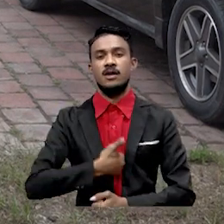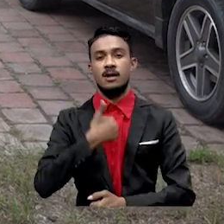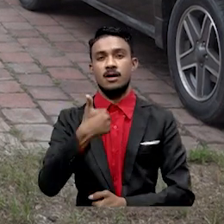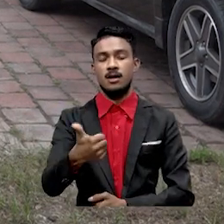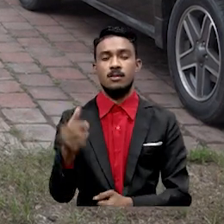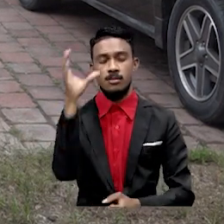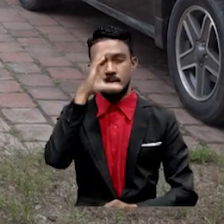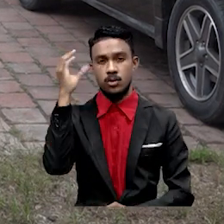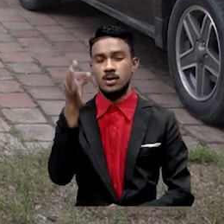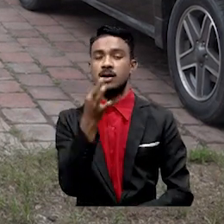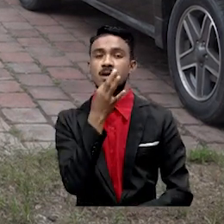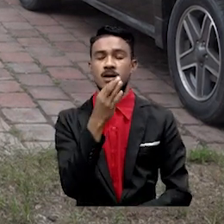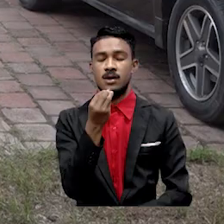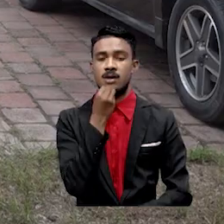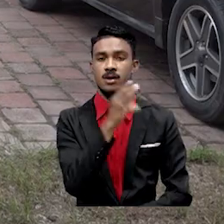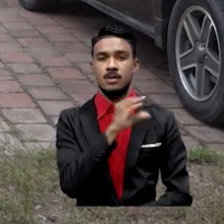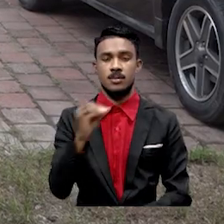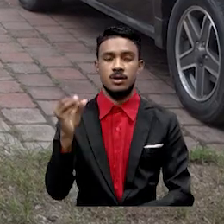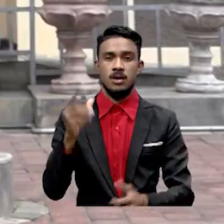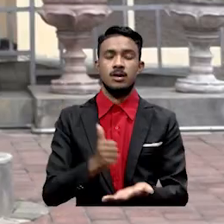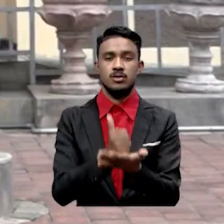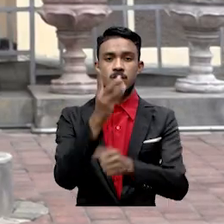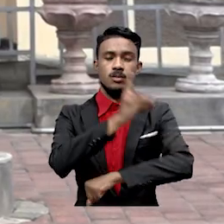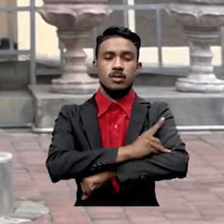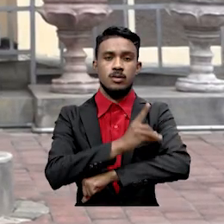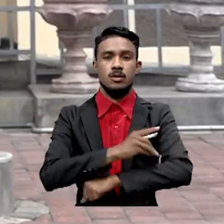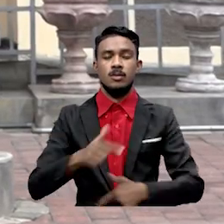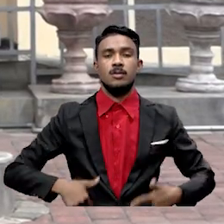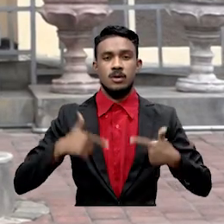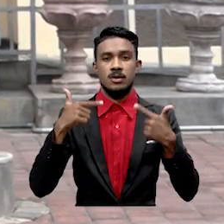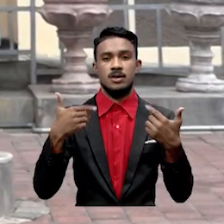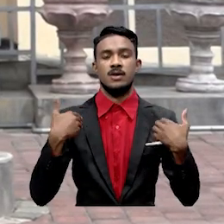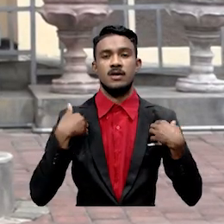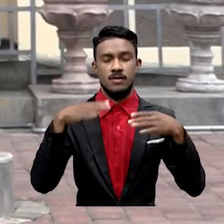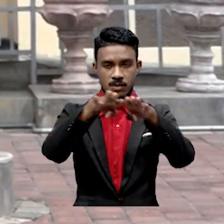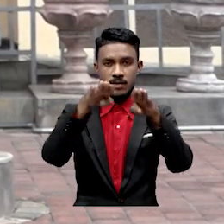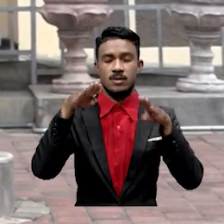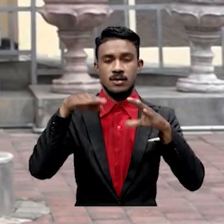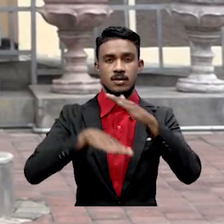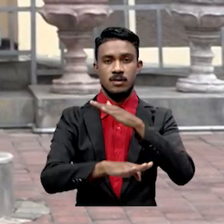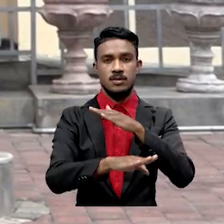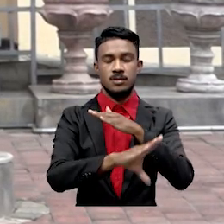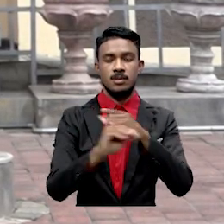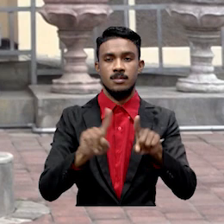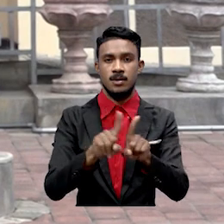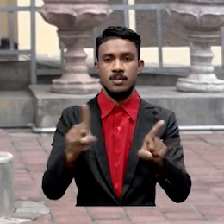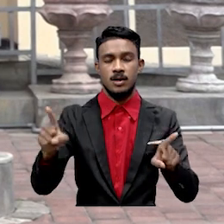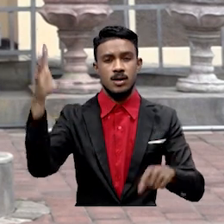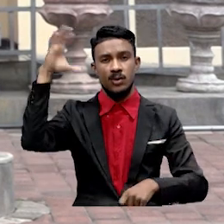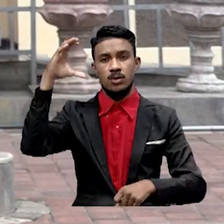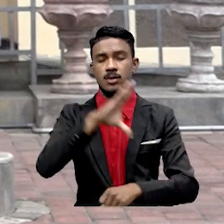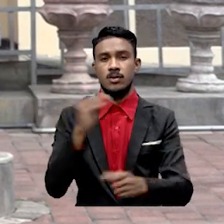ihang ruma atau sustenta moris lor-lorong. Helikan iha kalen lahuk ni okos. Maski udang no